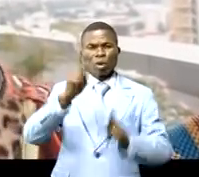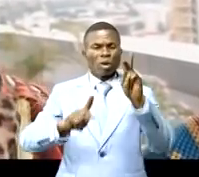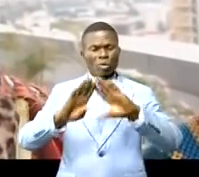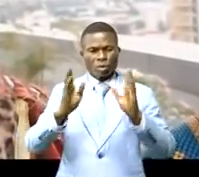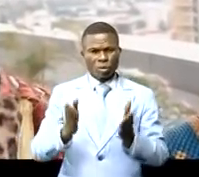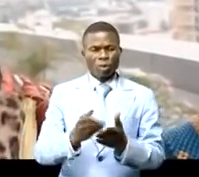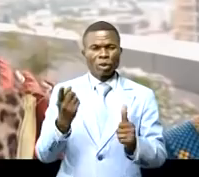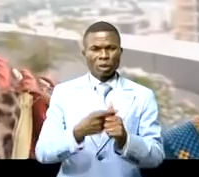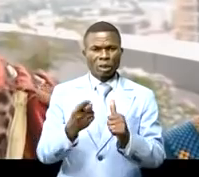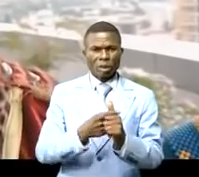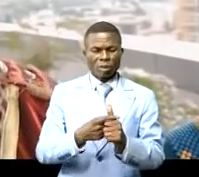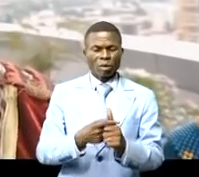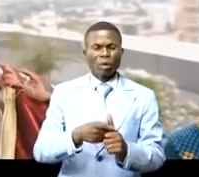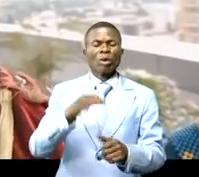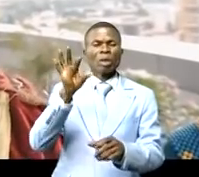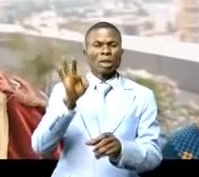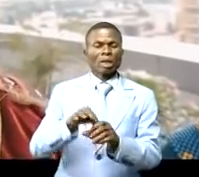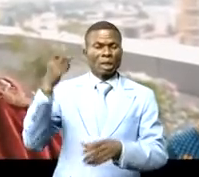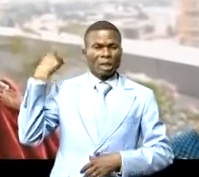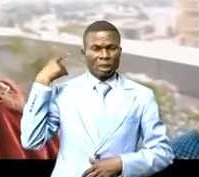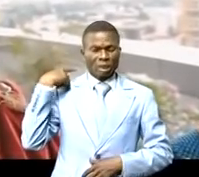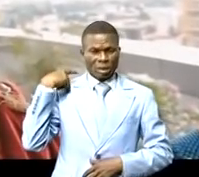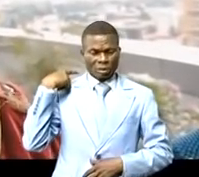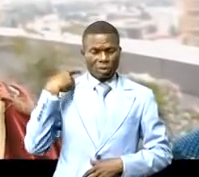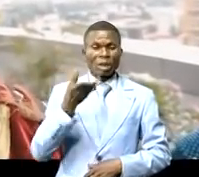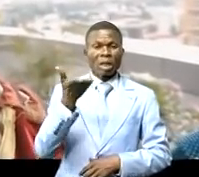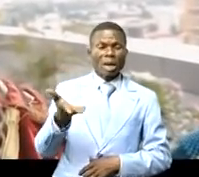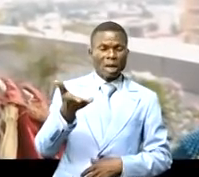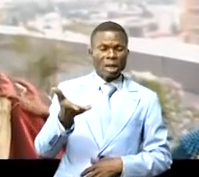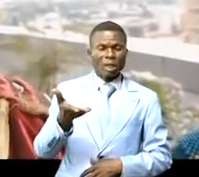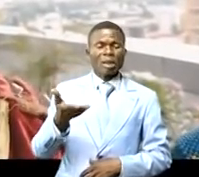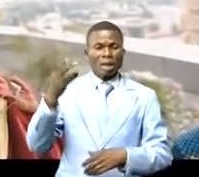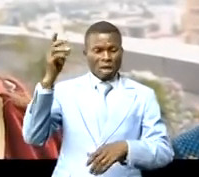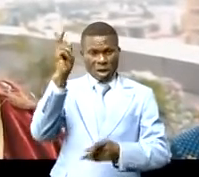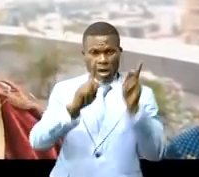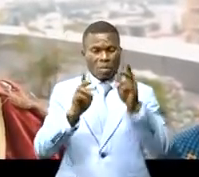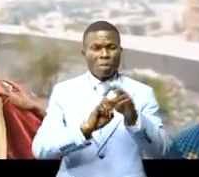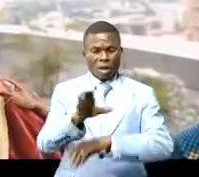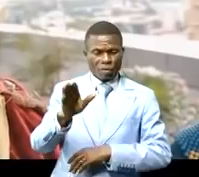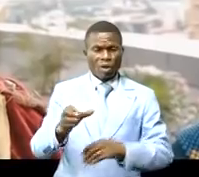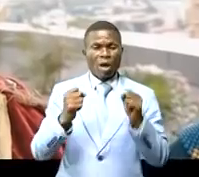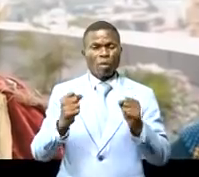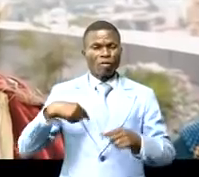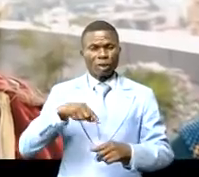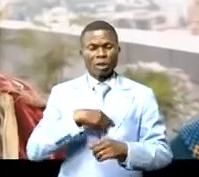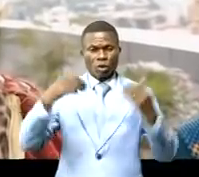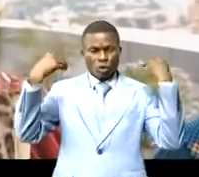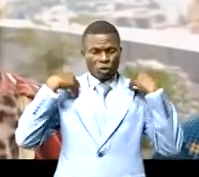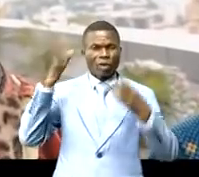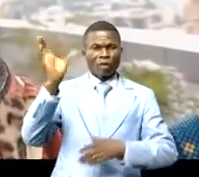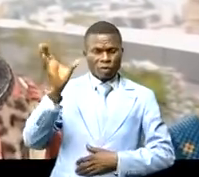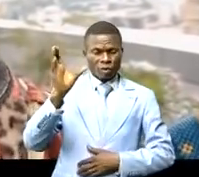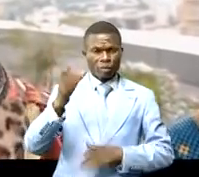et surtout beaucoup plus nos élus, qui sont l'émanation des populations, qui sont l'émanation de notre pouvoir coutumier, qui sont